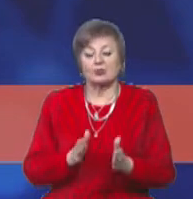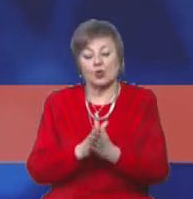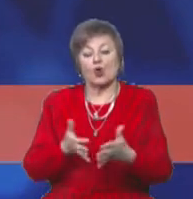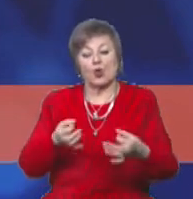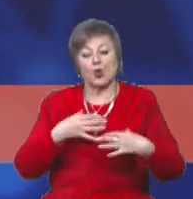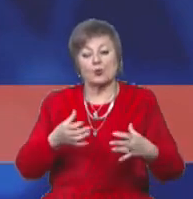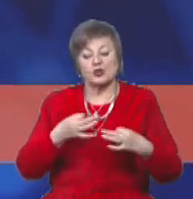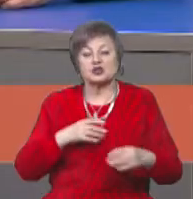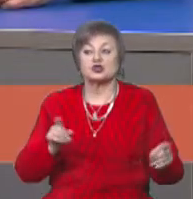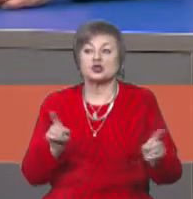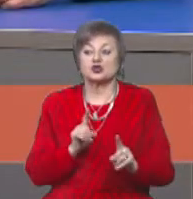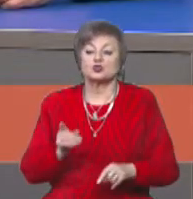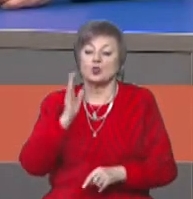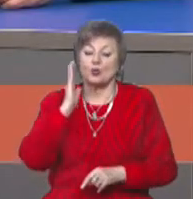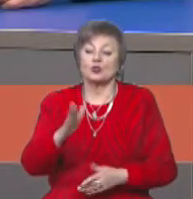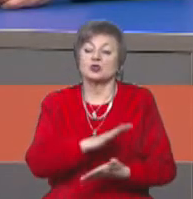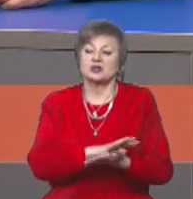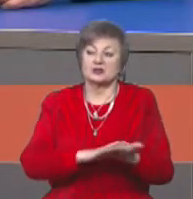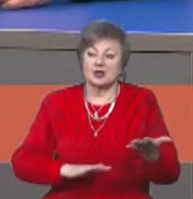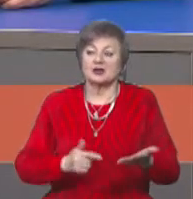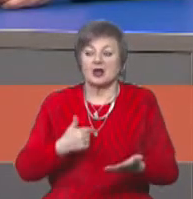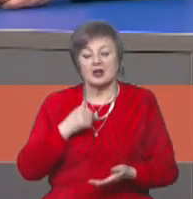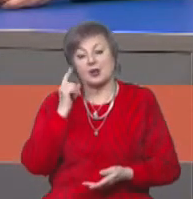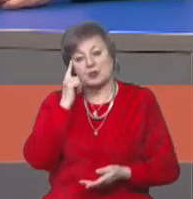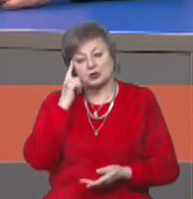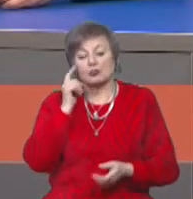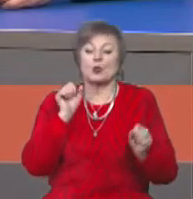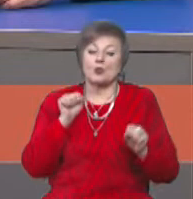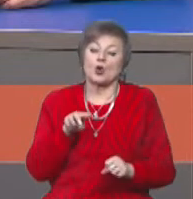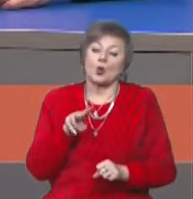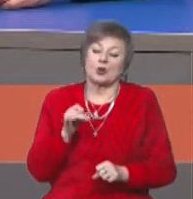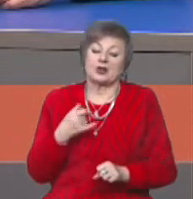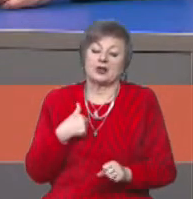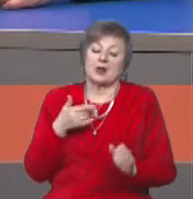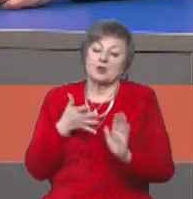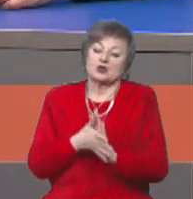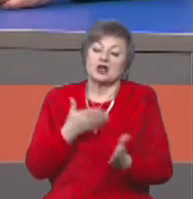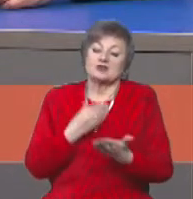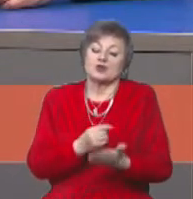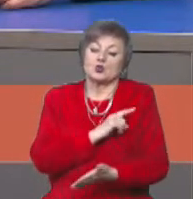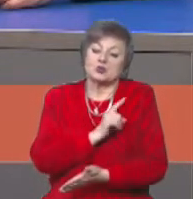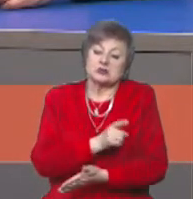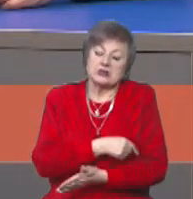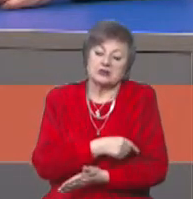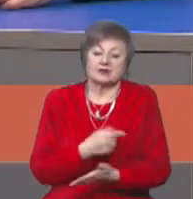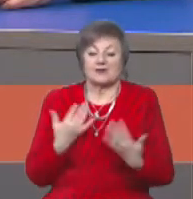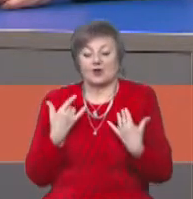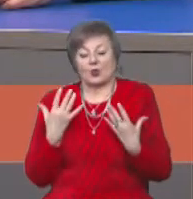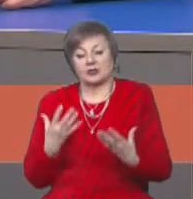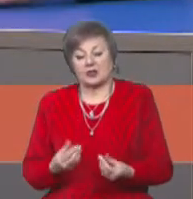объясните мне, что будет дальше, и я подумаю, смогу ли я тратить свои силы, свои выходные